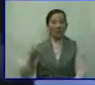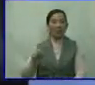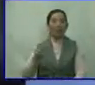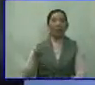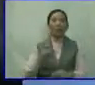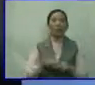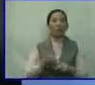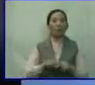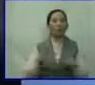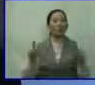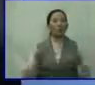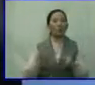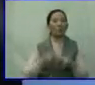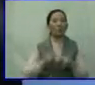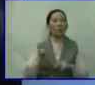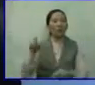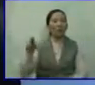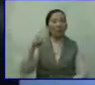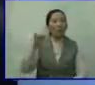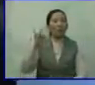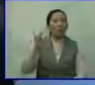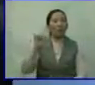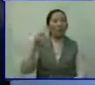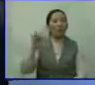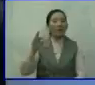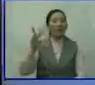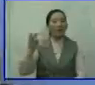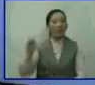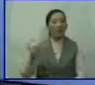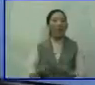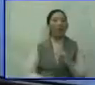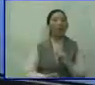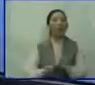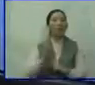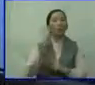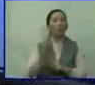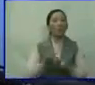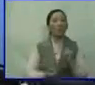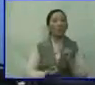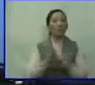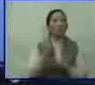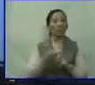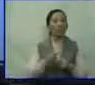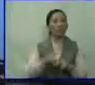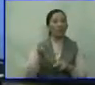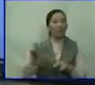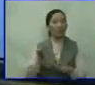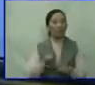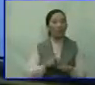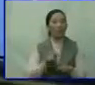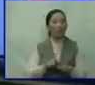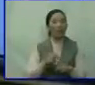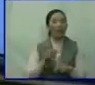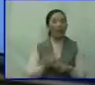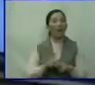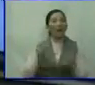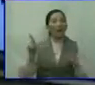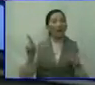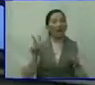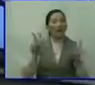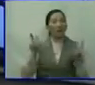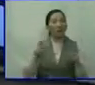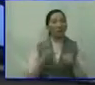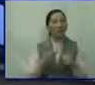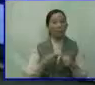Что такое диаграмма и откуда появилось это слово? Диаграмма взята из